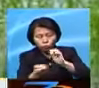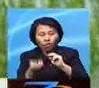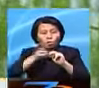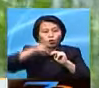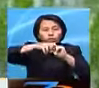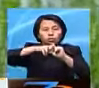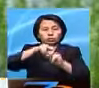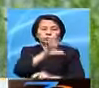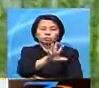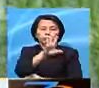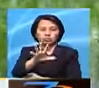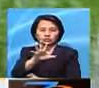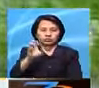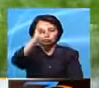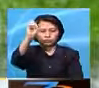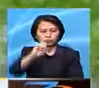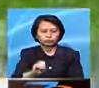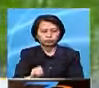sebanyak